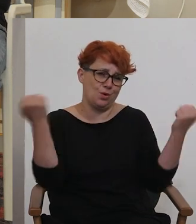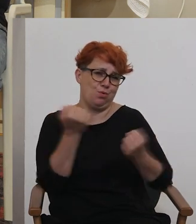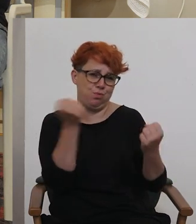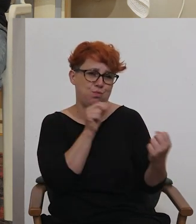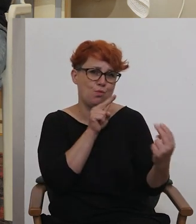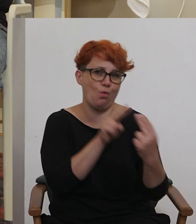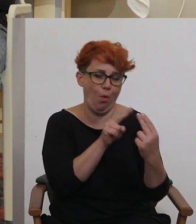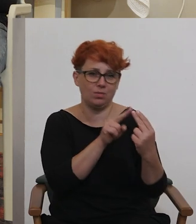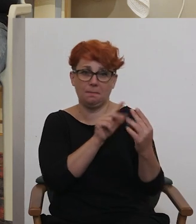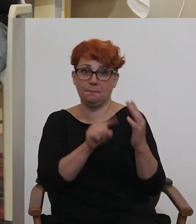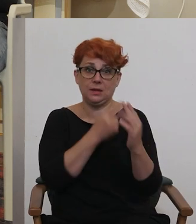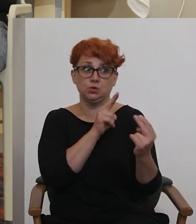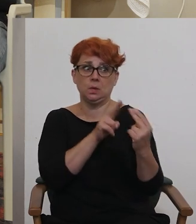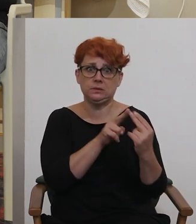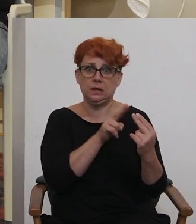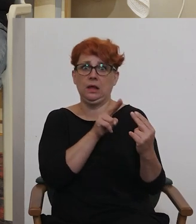nawiązywało mi się pierwsze kontakty.